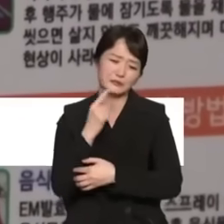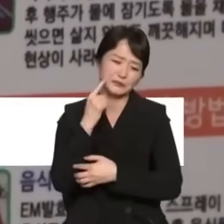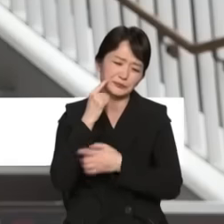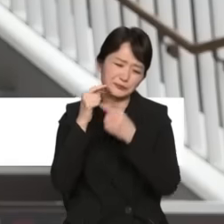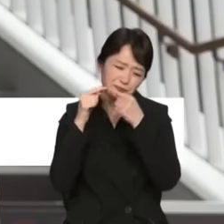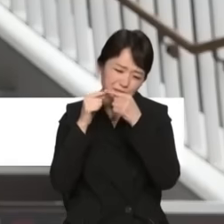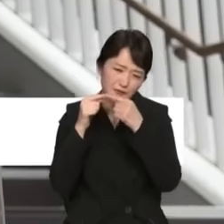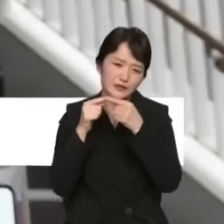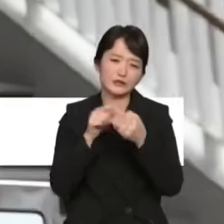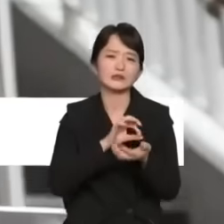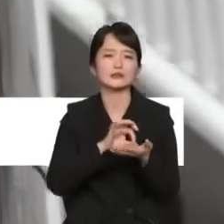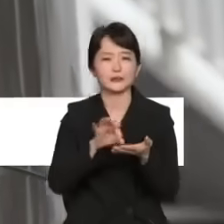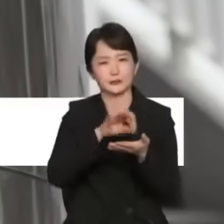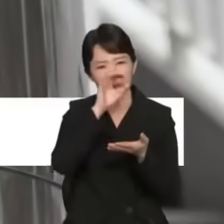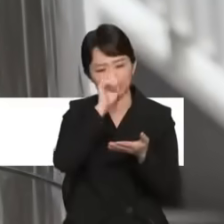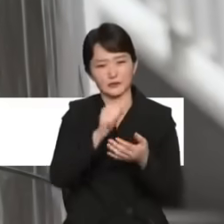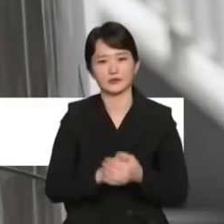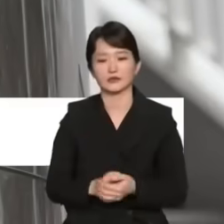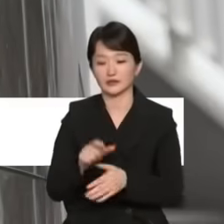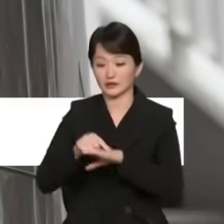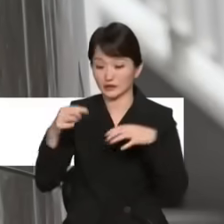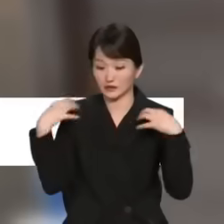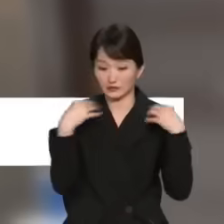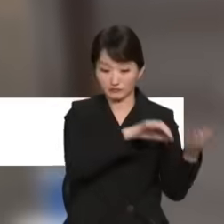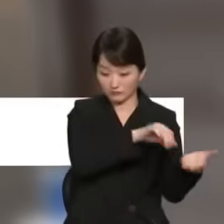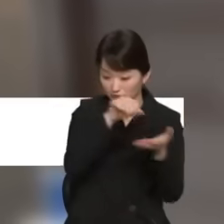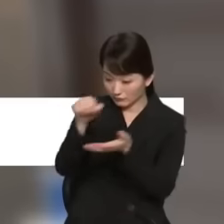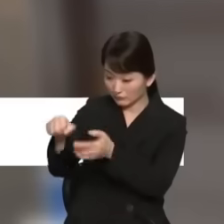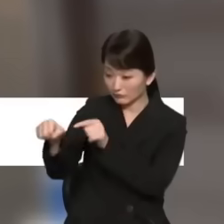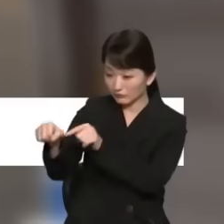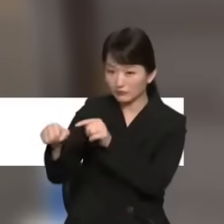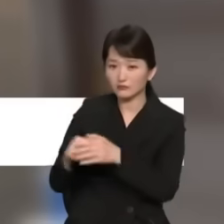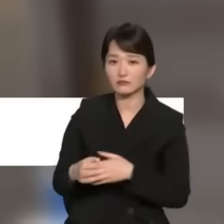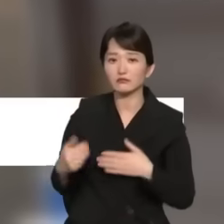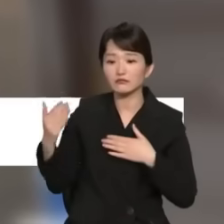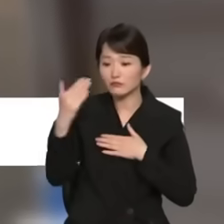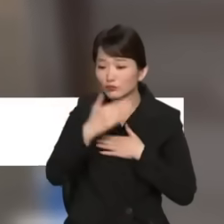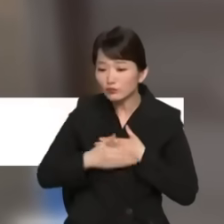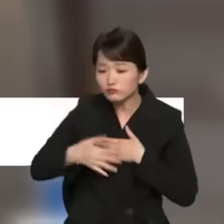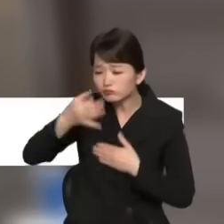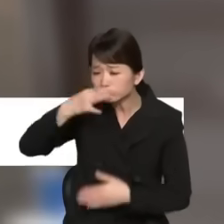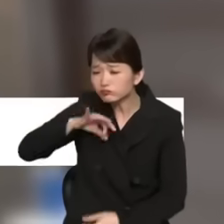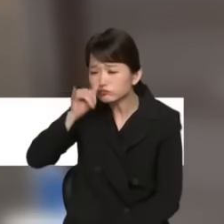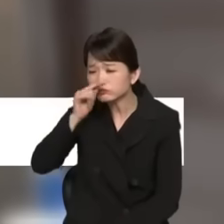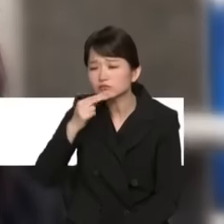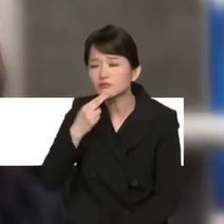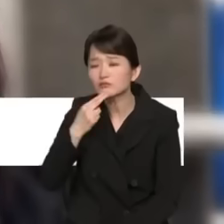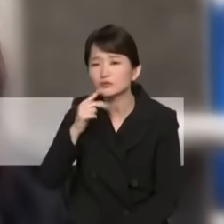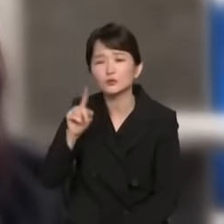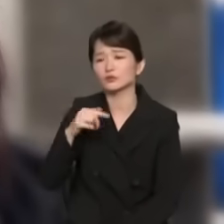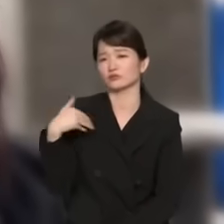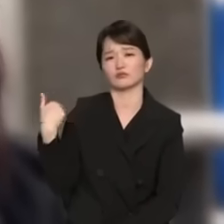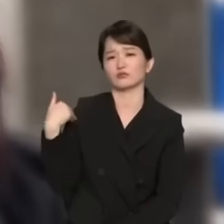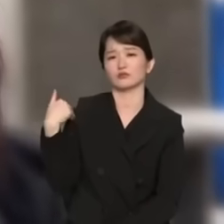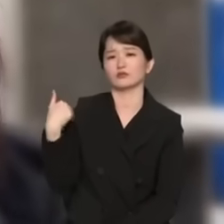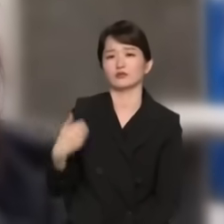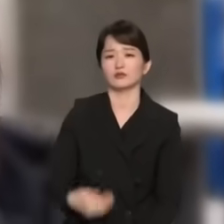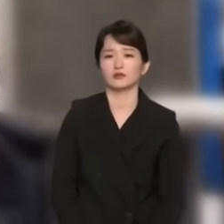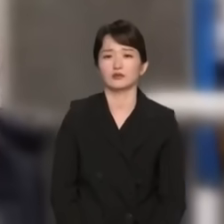있습니다. 하지만 정작 지자체에 납품하는 업체 측은 인체에 어떤 효과가 있는지 장담할 수 없다고